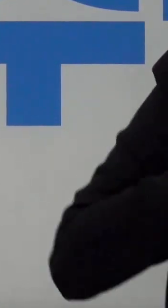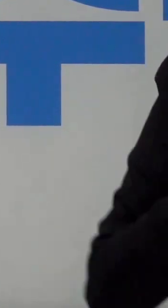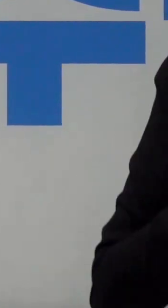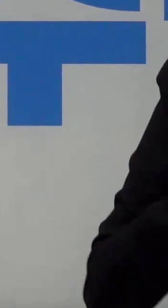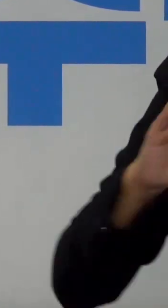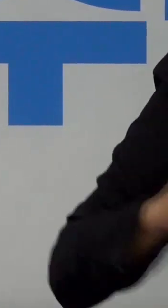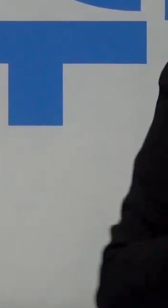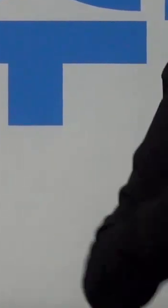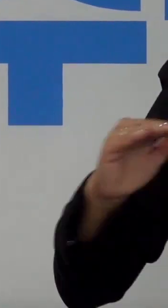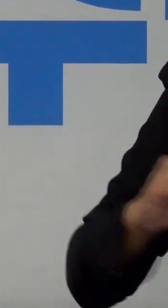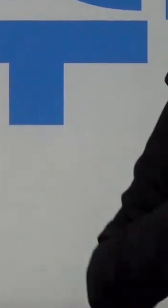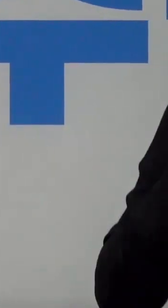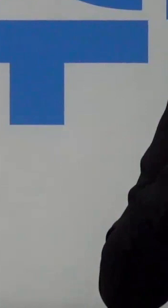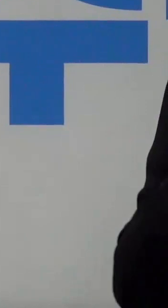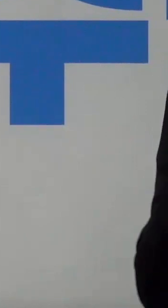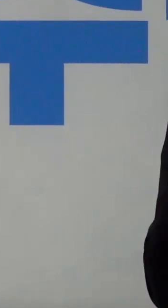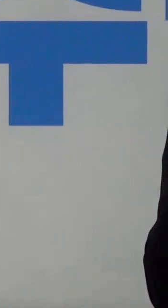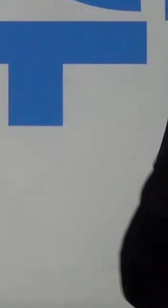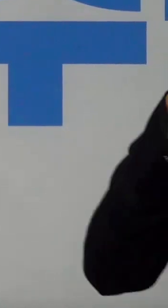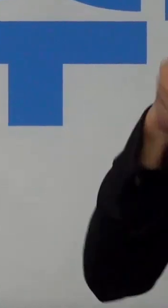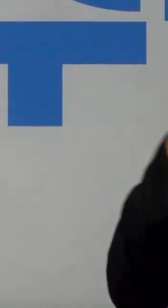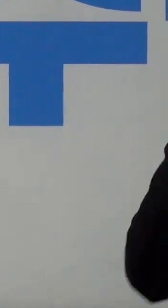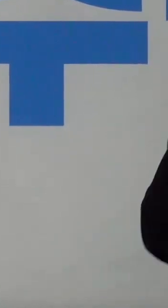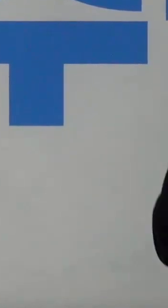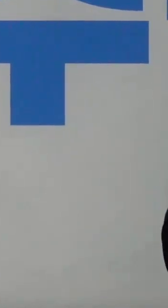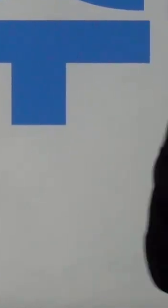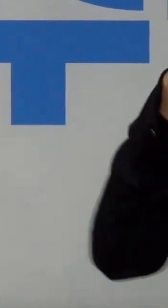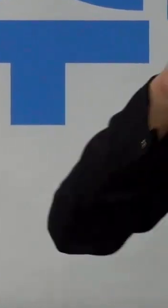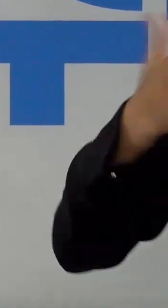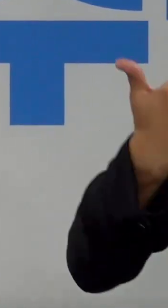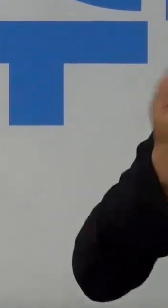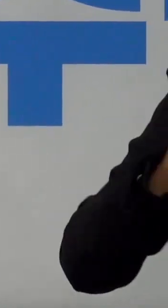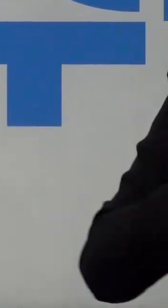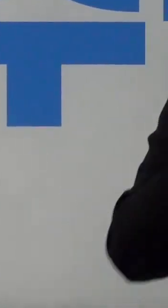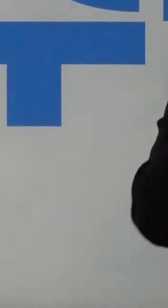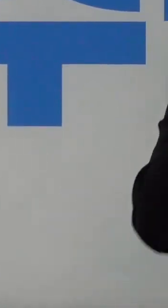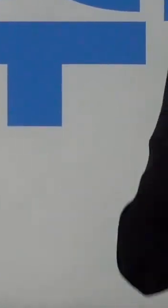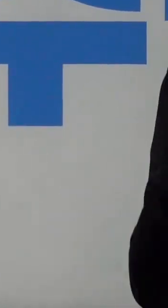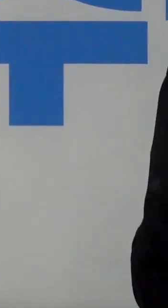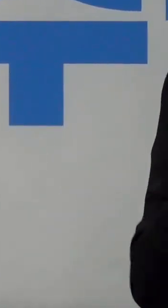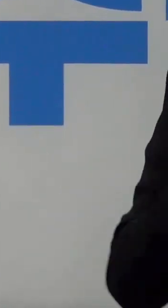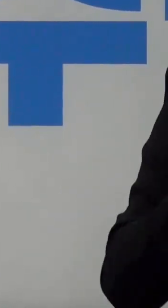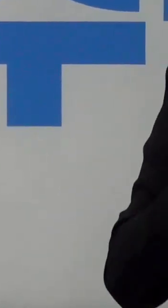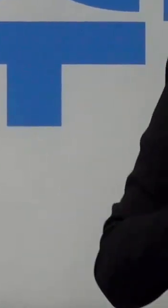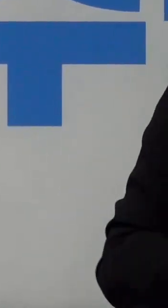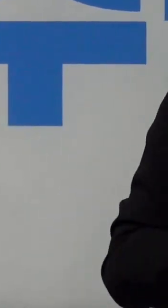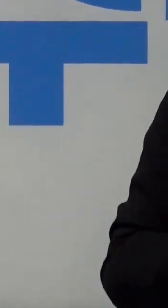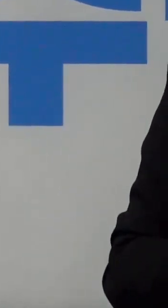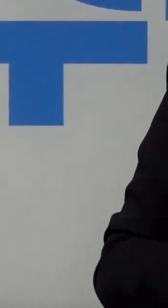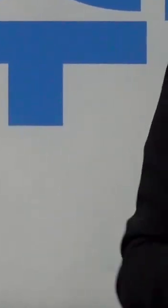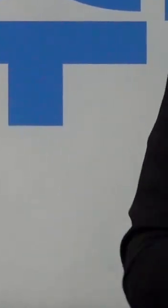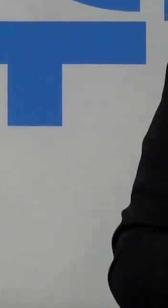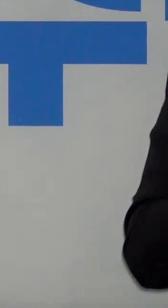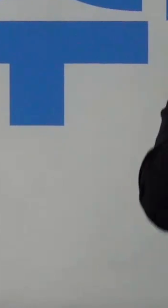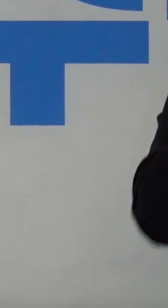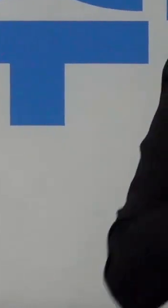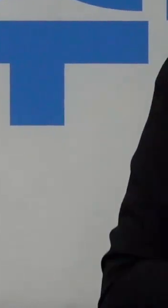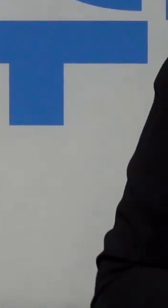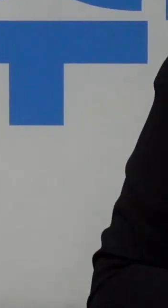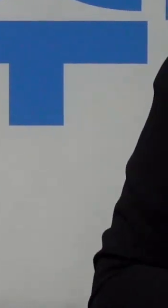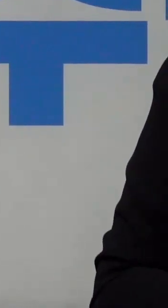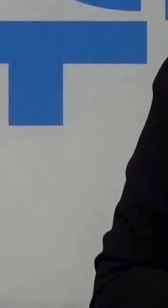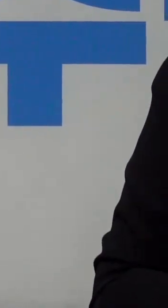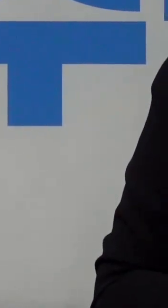포함해서 김홍걸 의원, 이용선 의원이 부위원장으로 있고 그 밑에 다섯 개의 위원회가 있습니다.